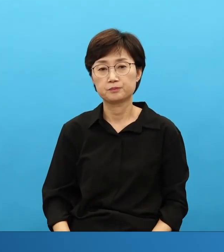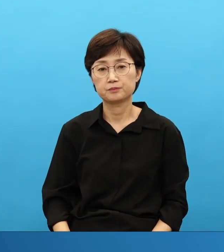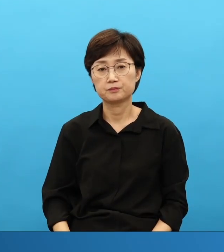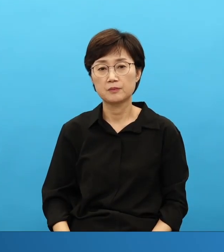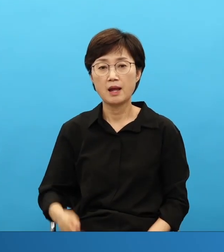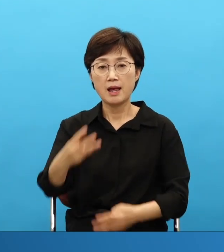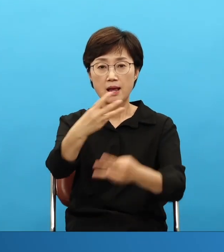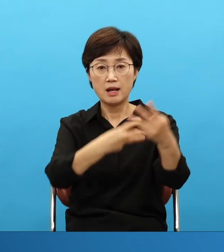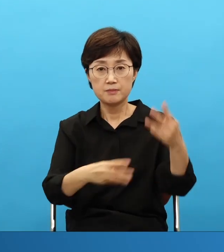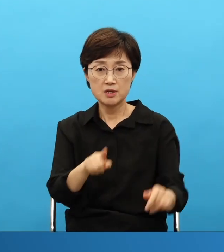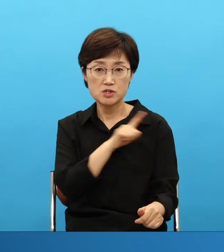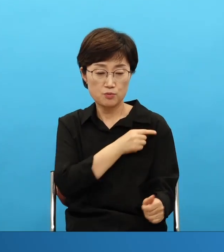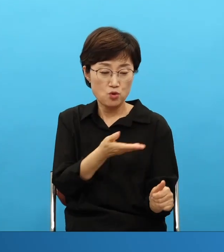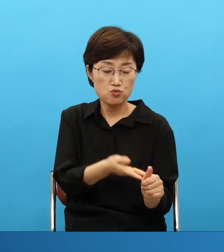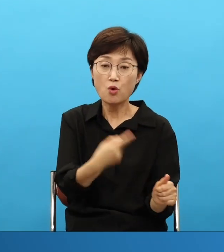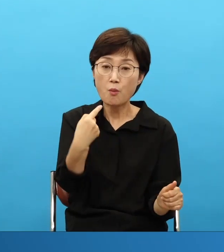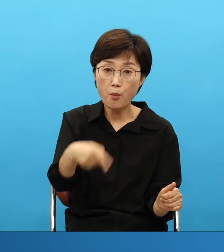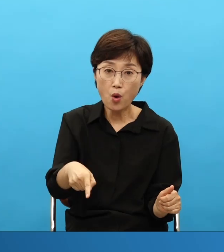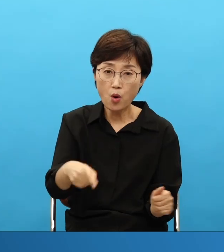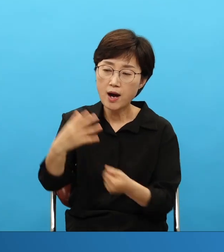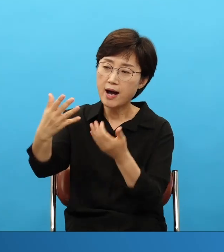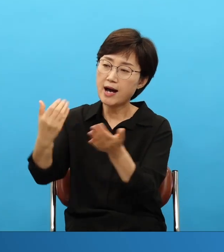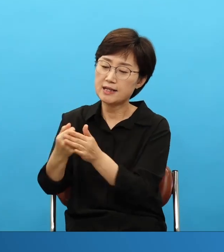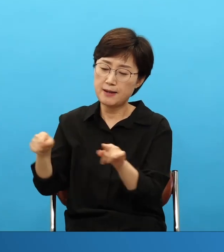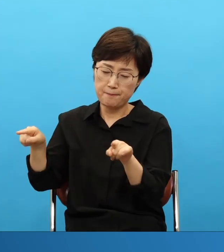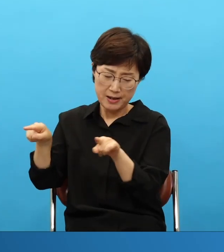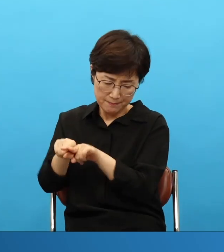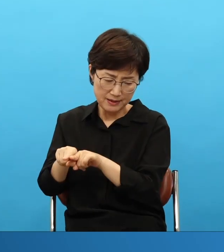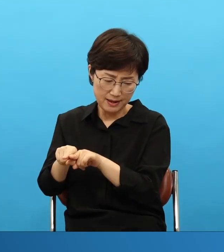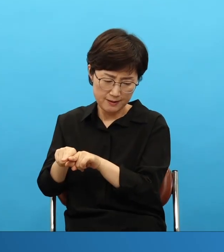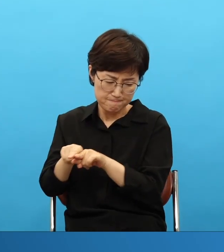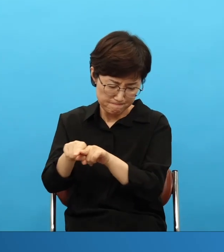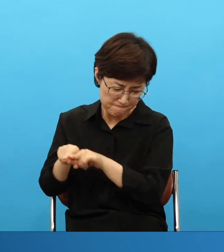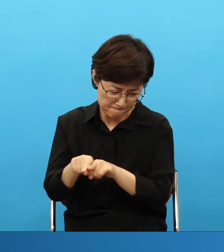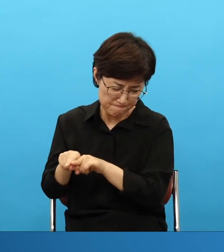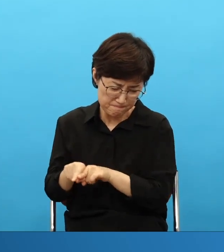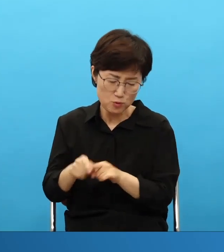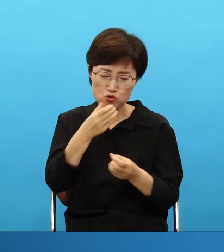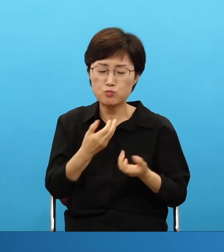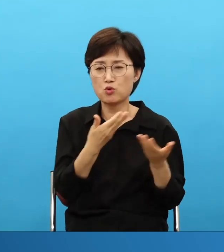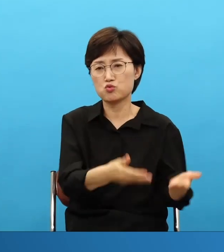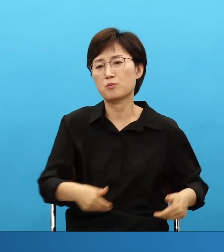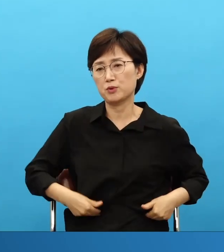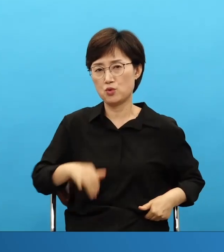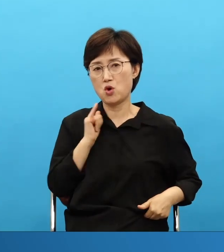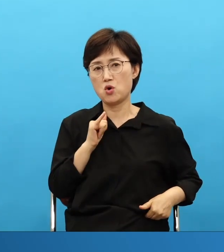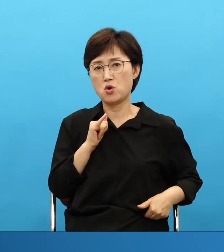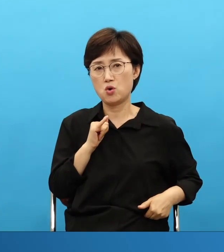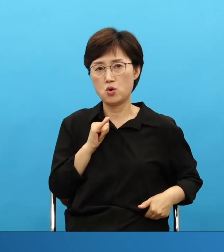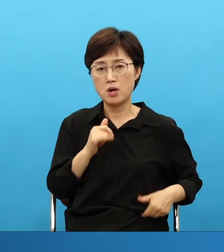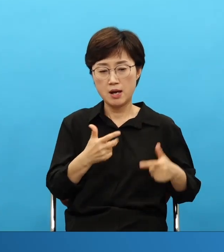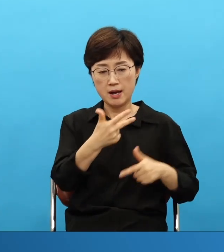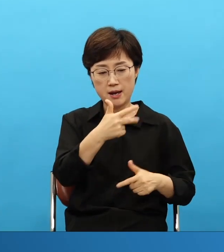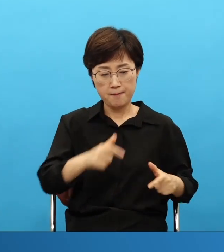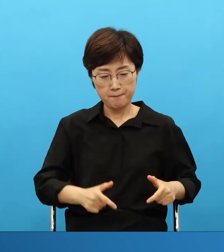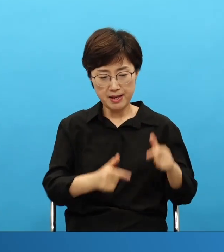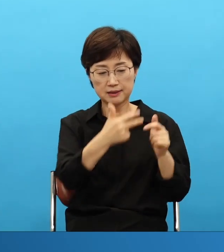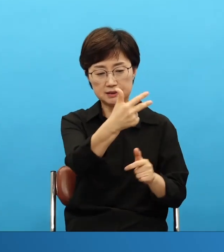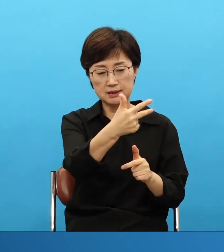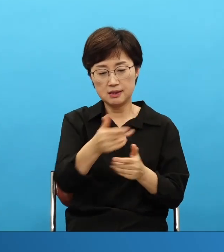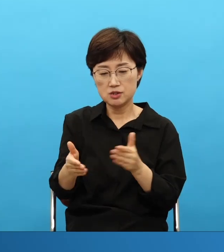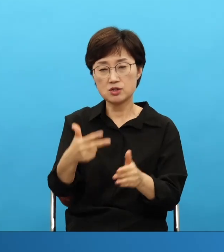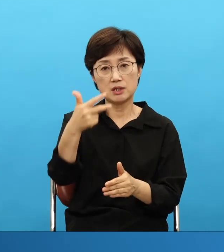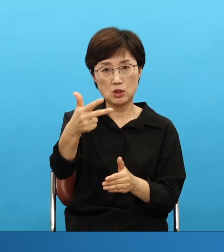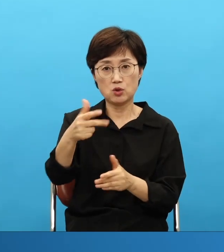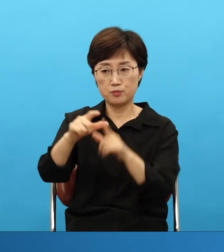할 무기는 위드 임마누엘 원네스 축복이라 망대 여정 72정 표안에이